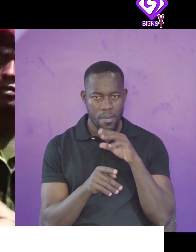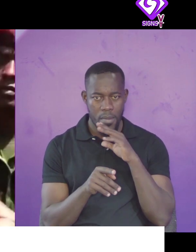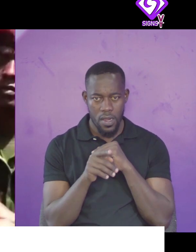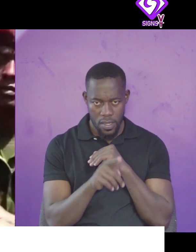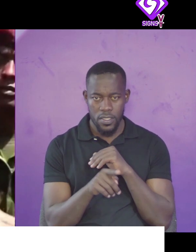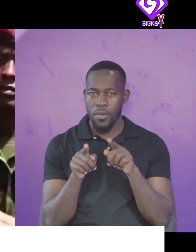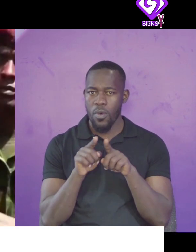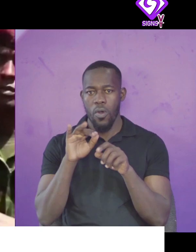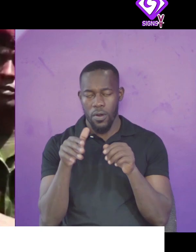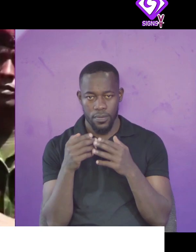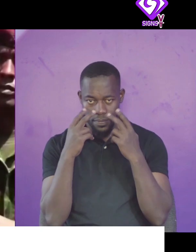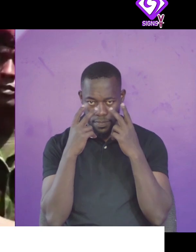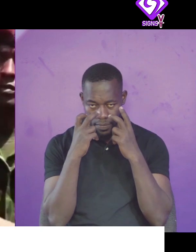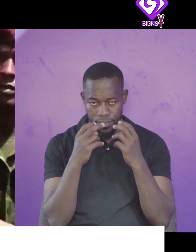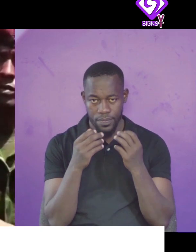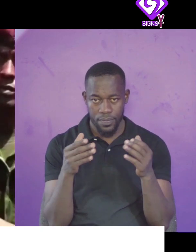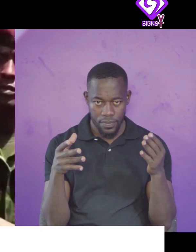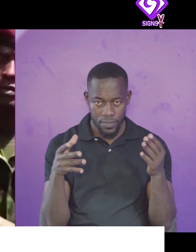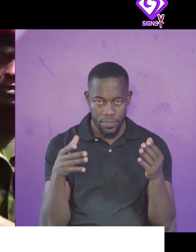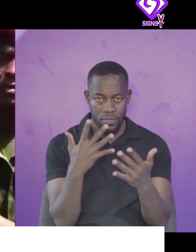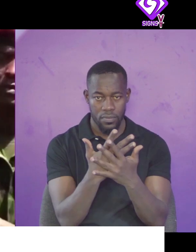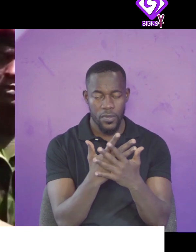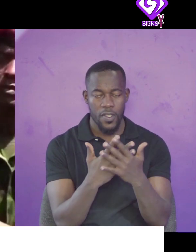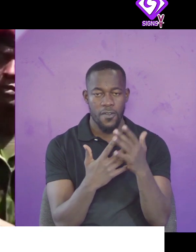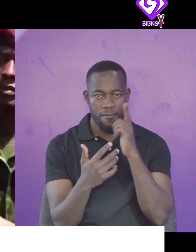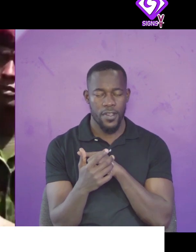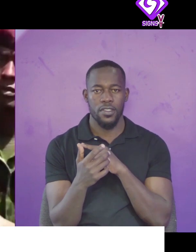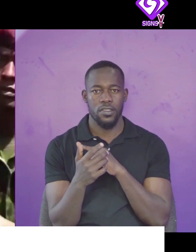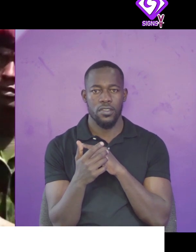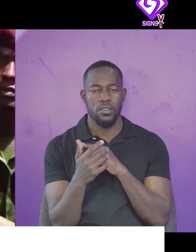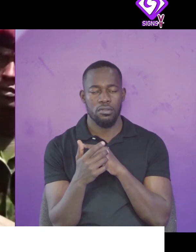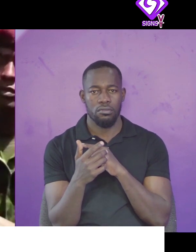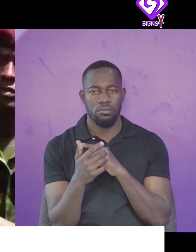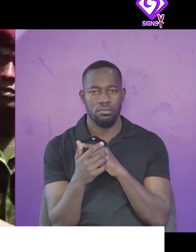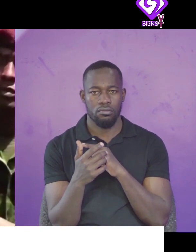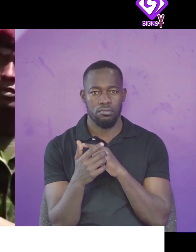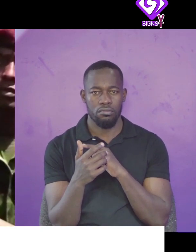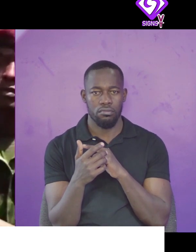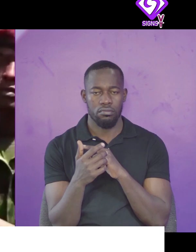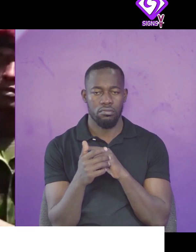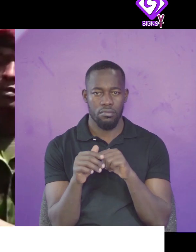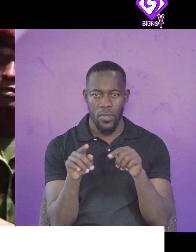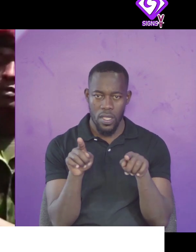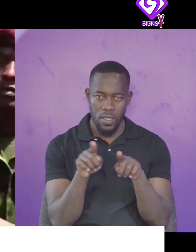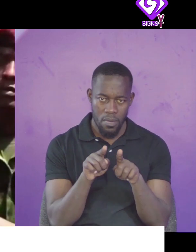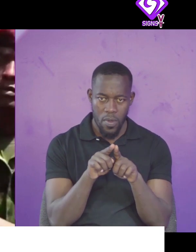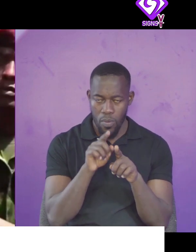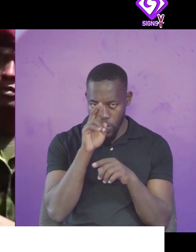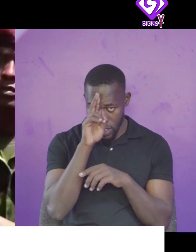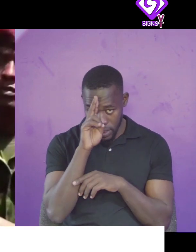tuko nao. Tuko na hawa kabisa ambao wametambuliwa na maofisa na